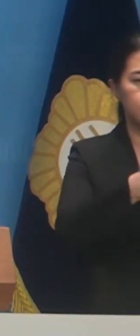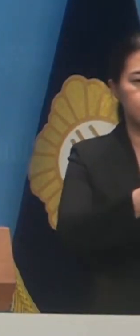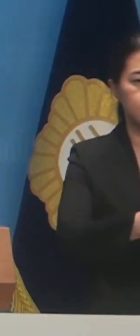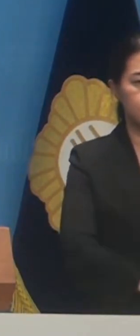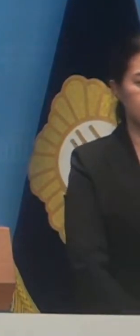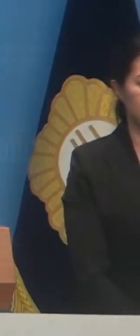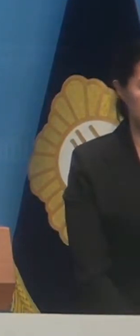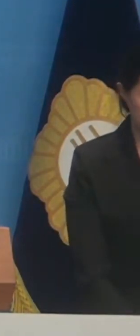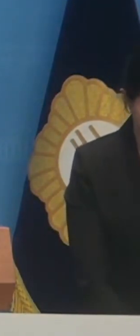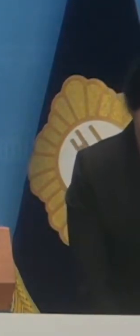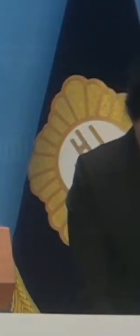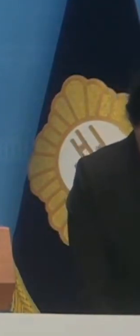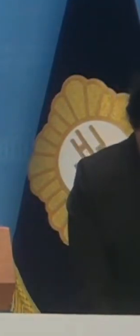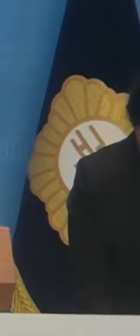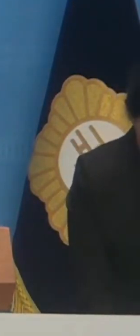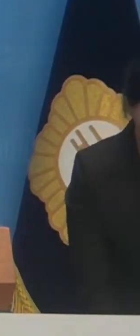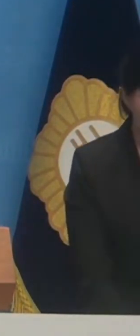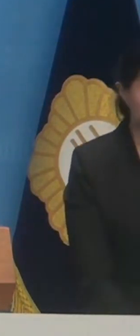감사합니다.